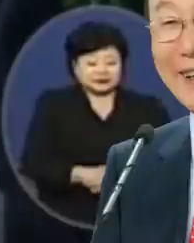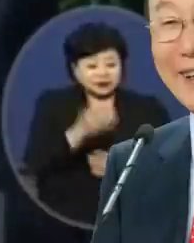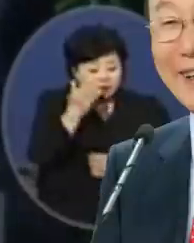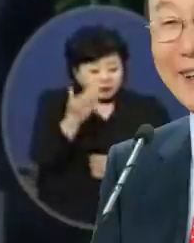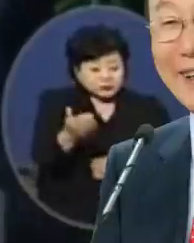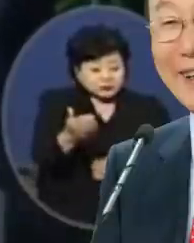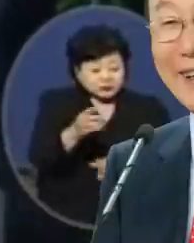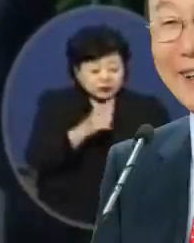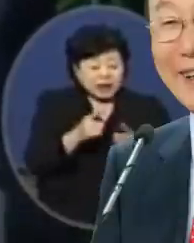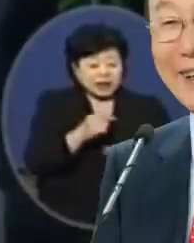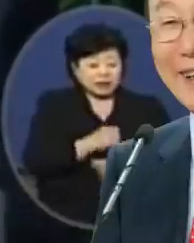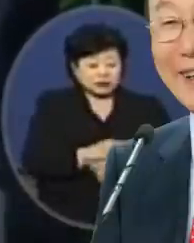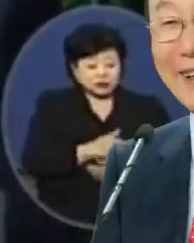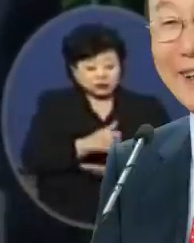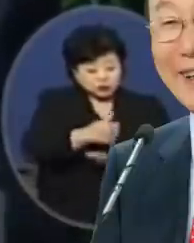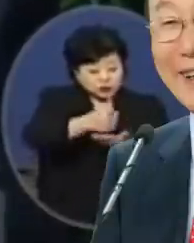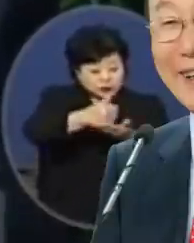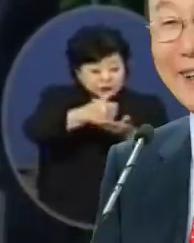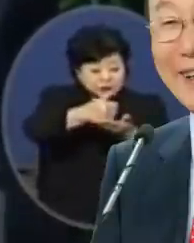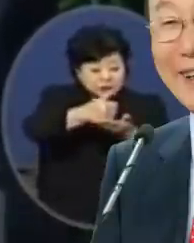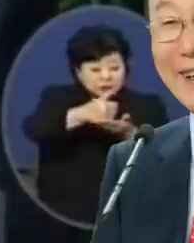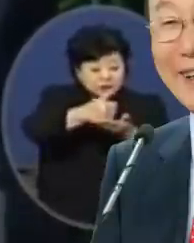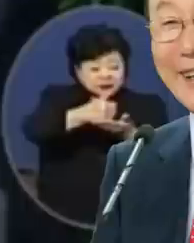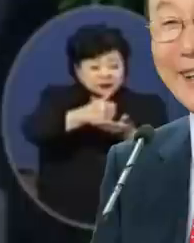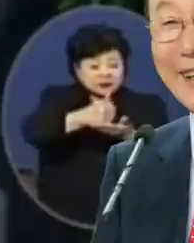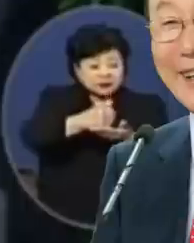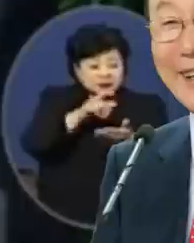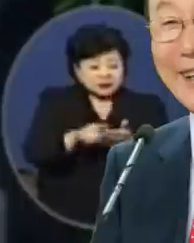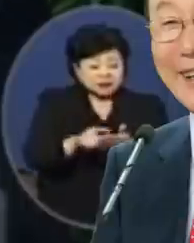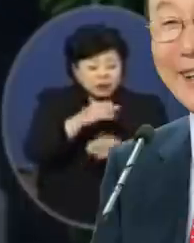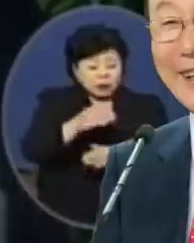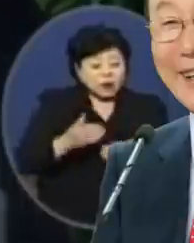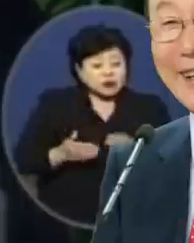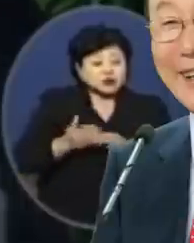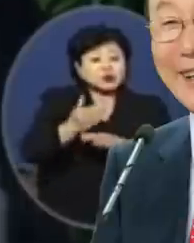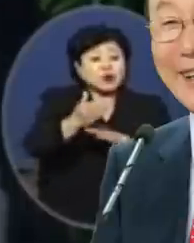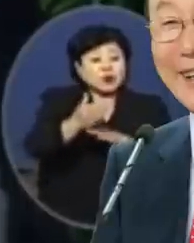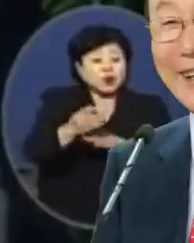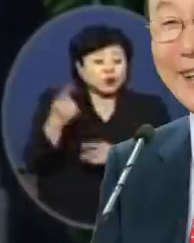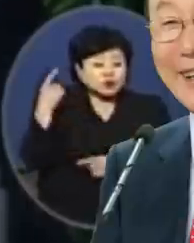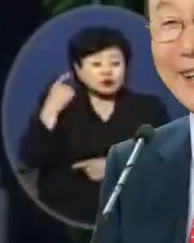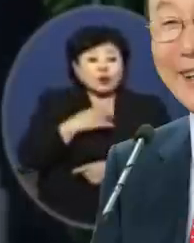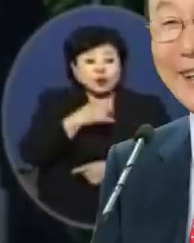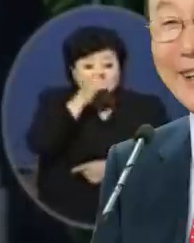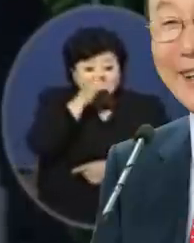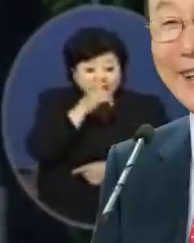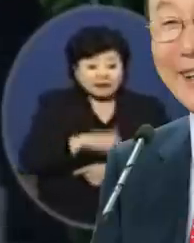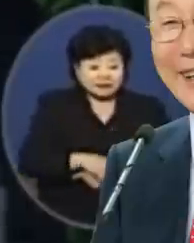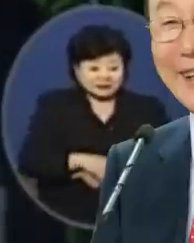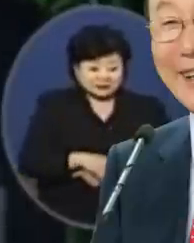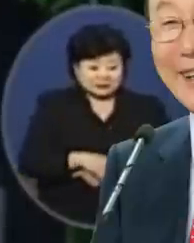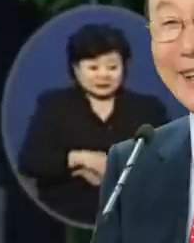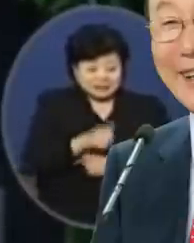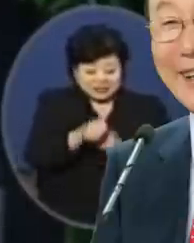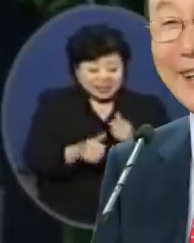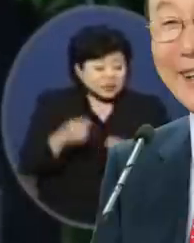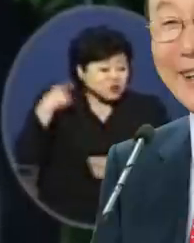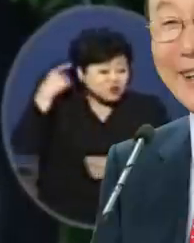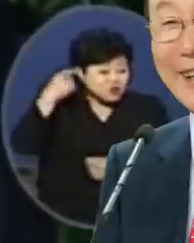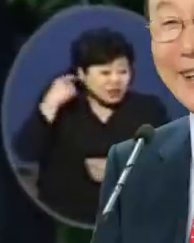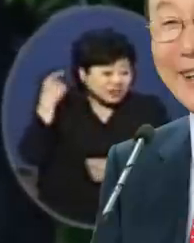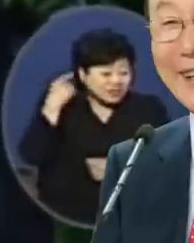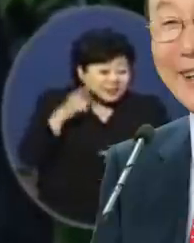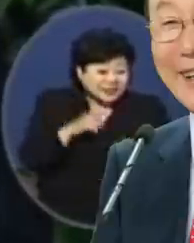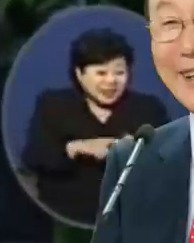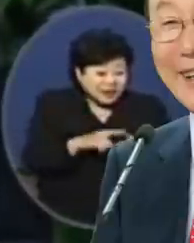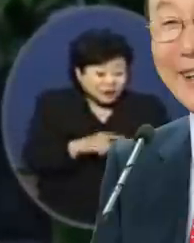여러분이 어떤 말을 해도 주님은 시간과 공간을 초월해서 다 듣고 계시거든요. 그럼 하나님 귀에 들린